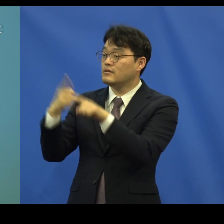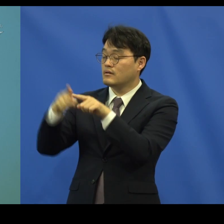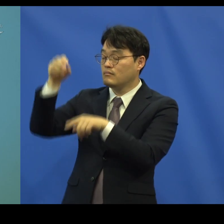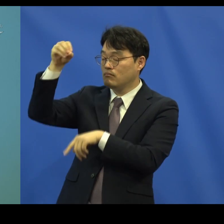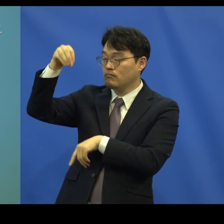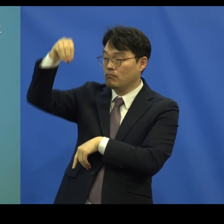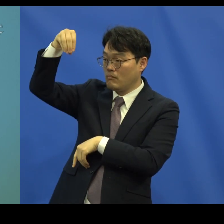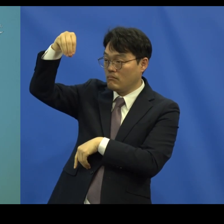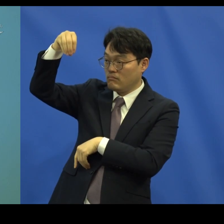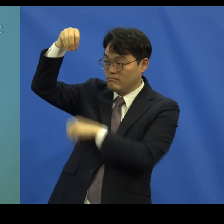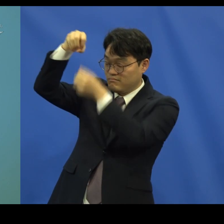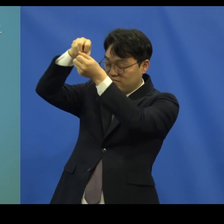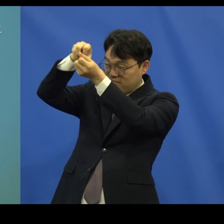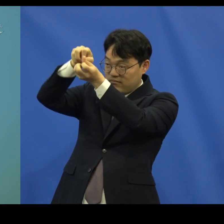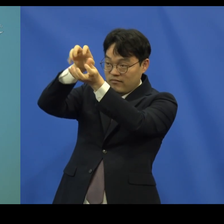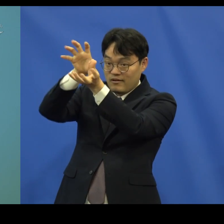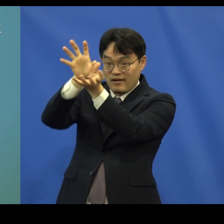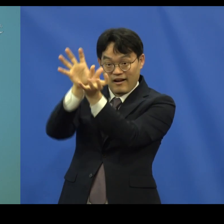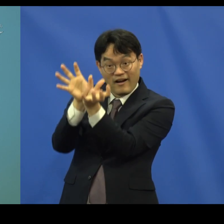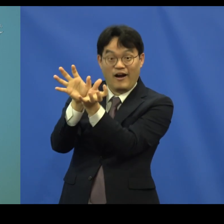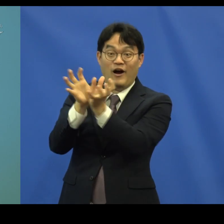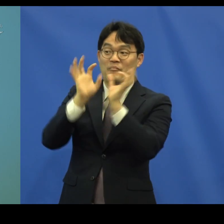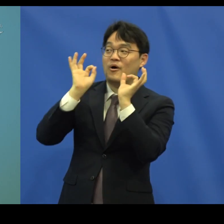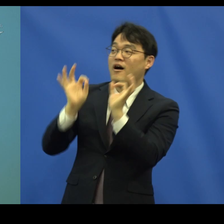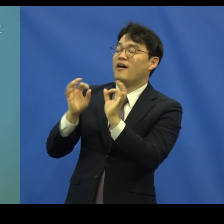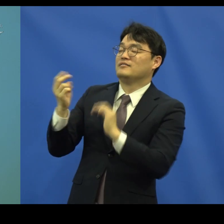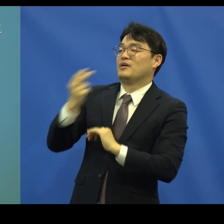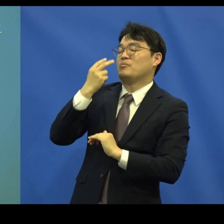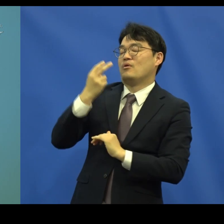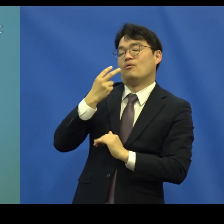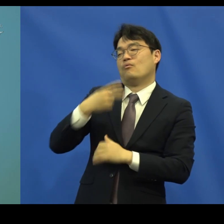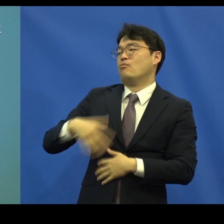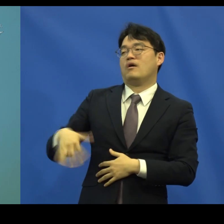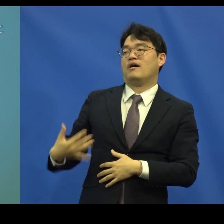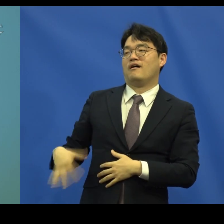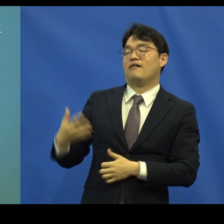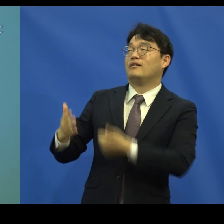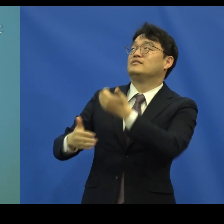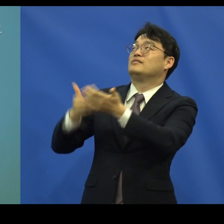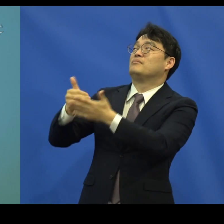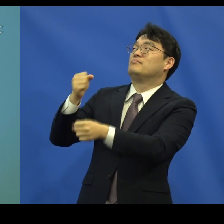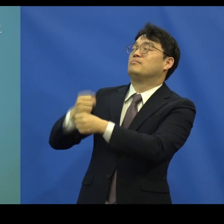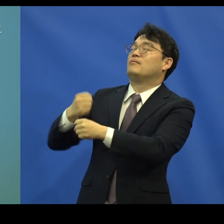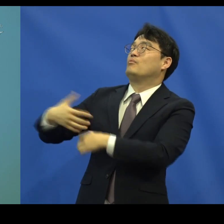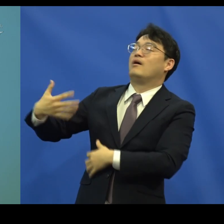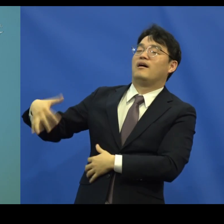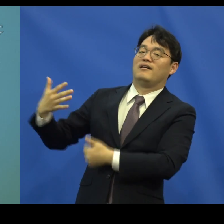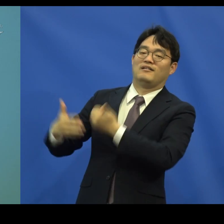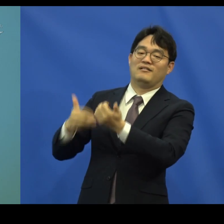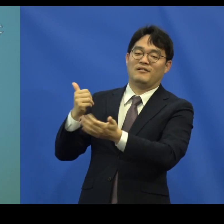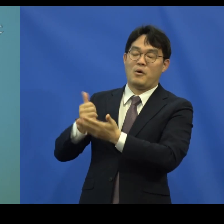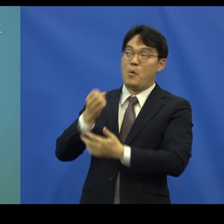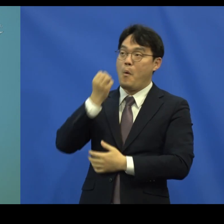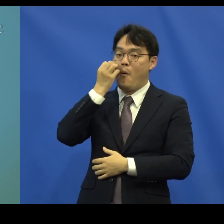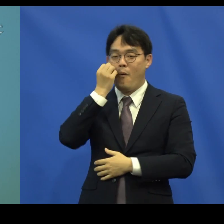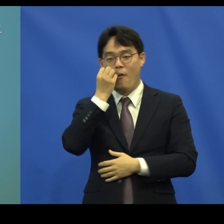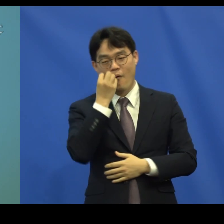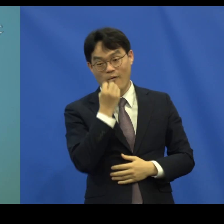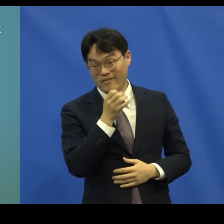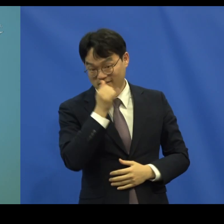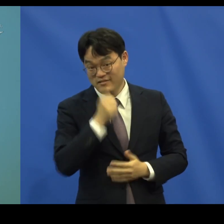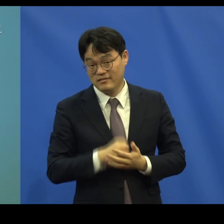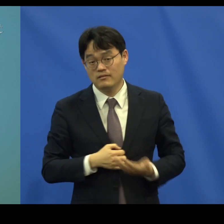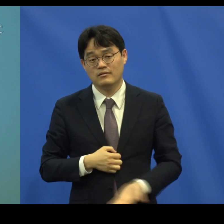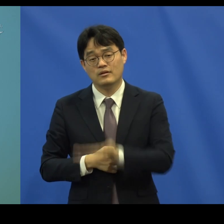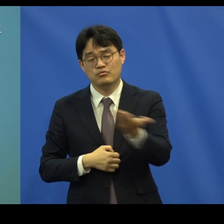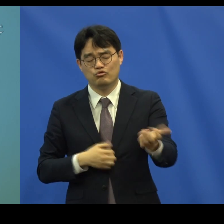내고. 생명의 위력입니다. 생명의 위력. 생명이 있으니까 살아있는 나무에 꽃이 피는 거지 죽은 나무는